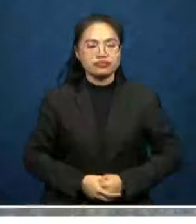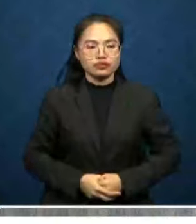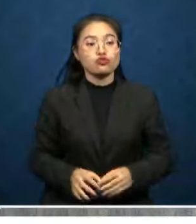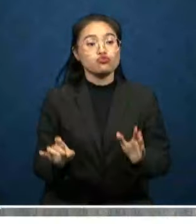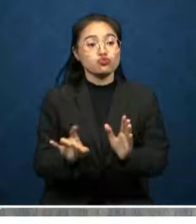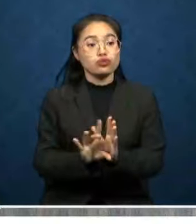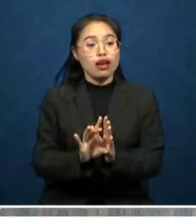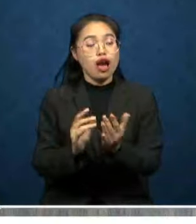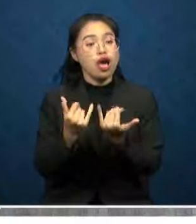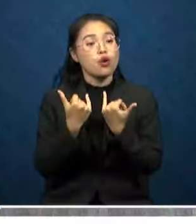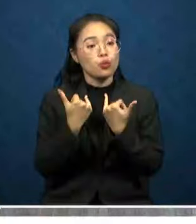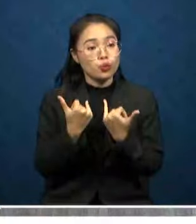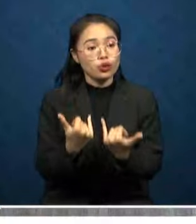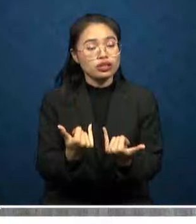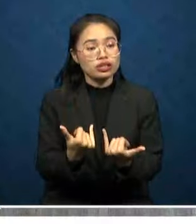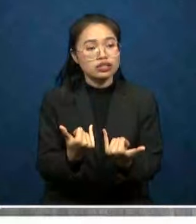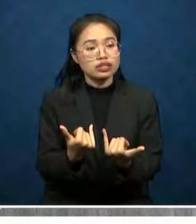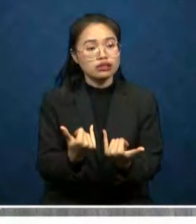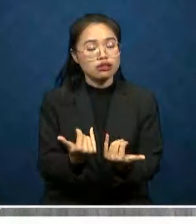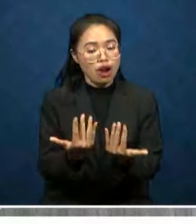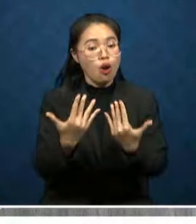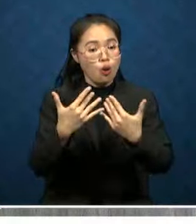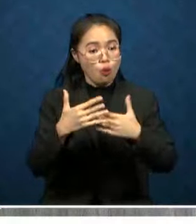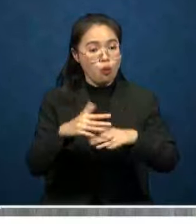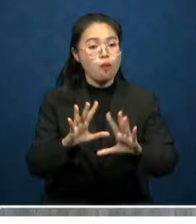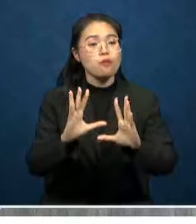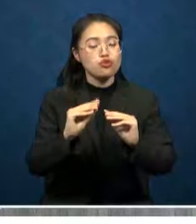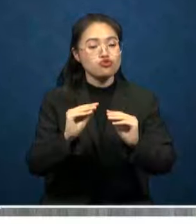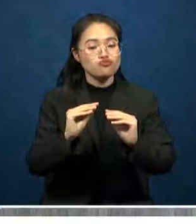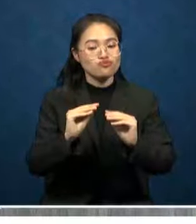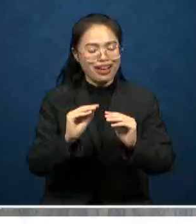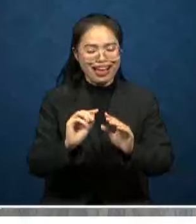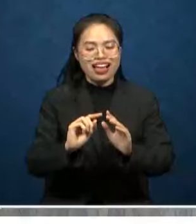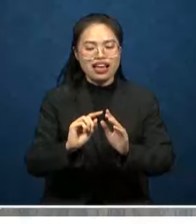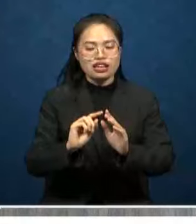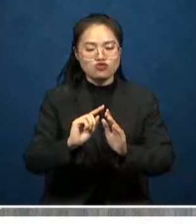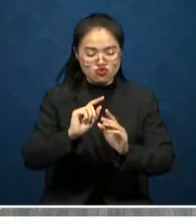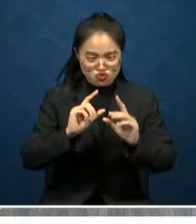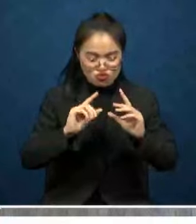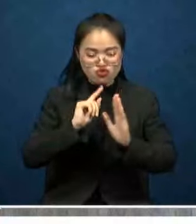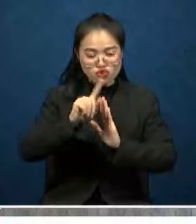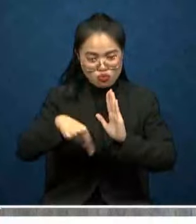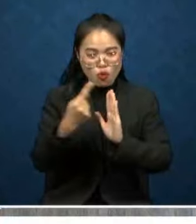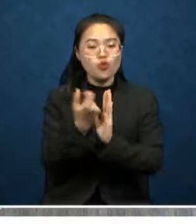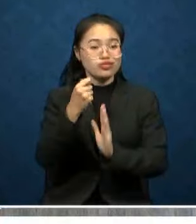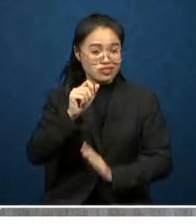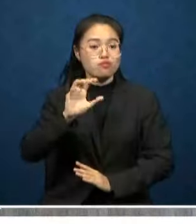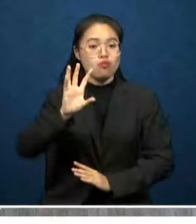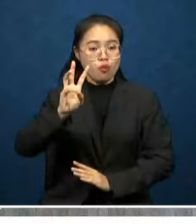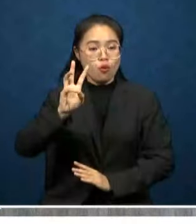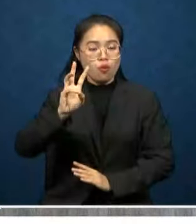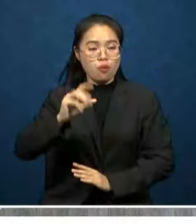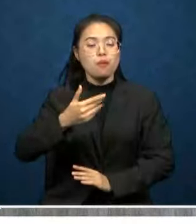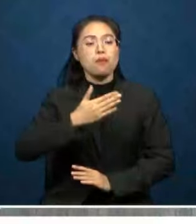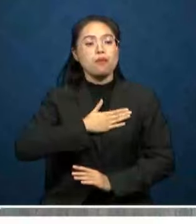วันนี้เราเข้ามาในช่วงเวลาของวันใหม่แหละ 16ชมงเต็มๆนั้นผมในนาม